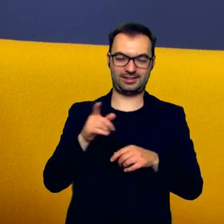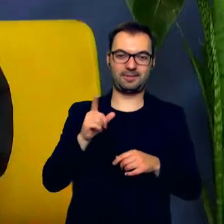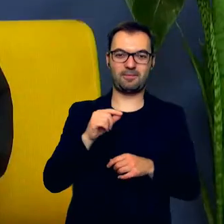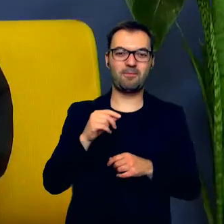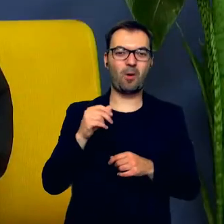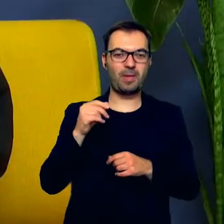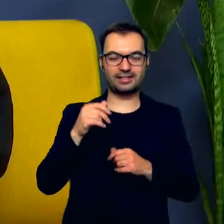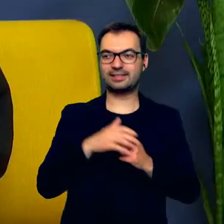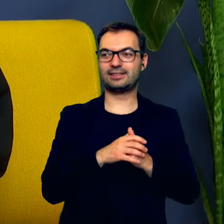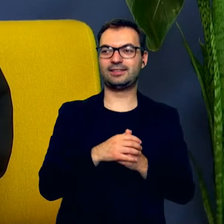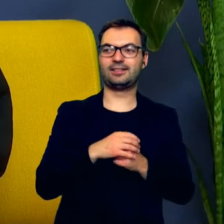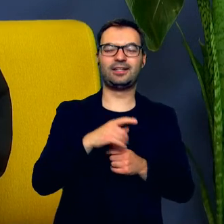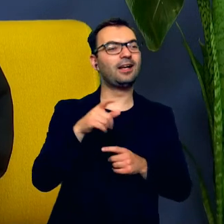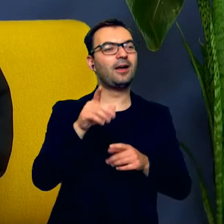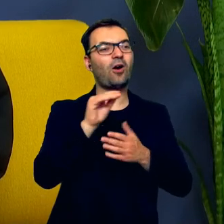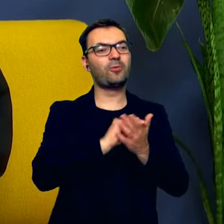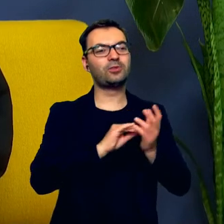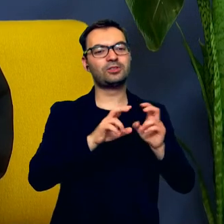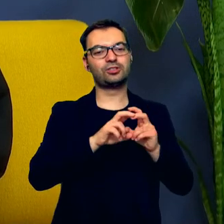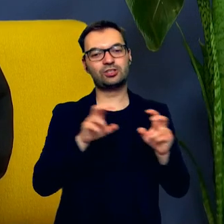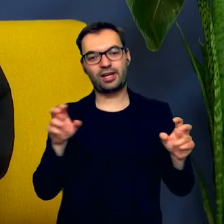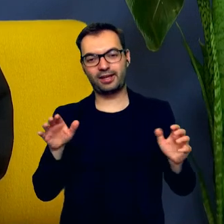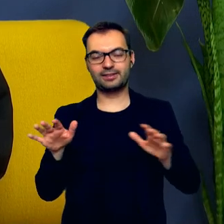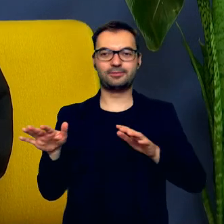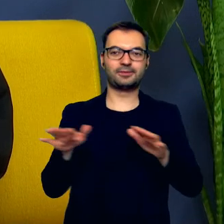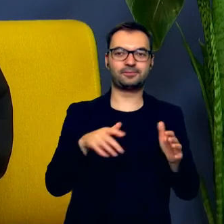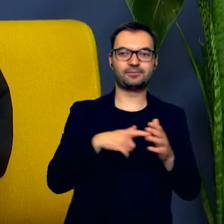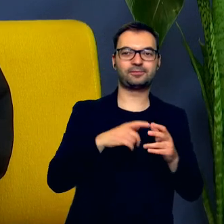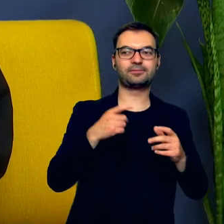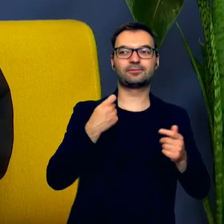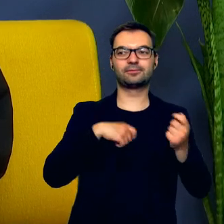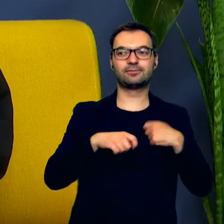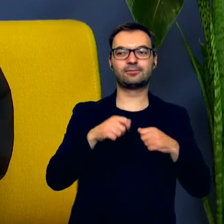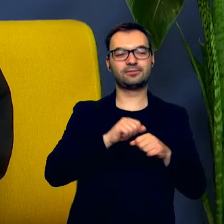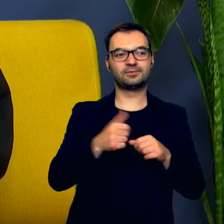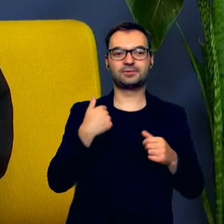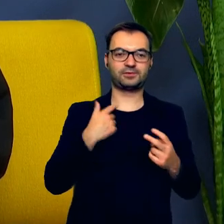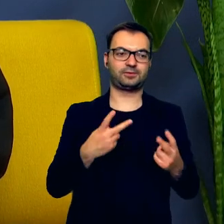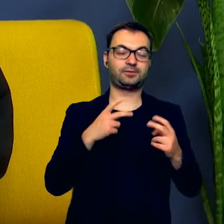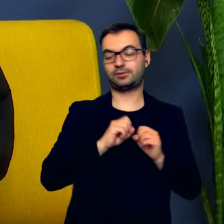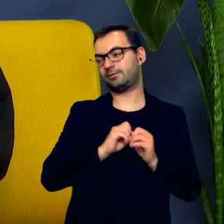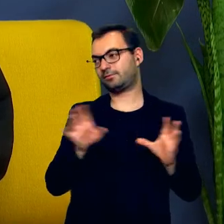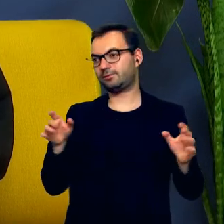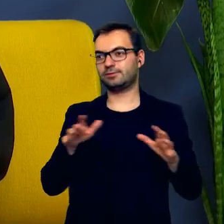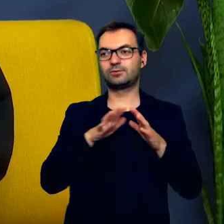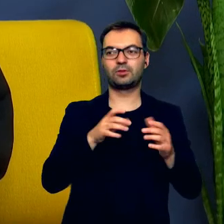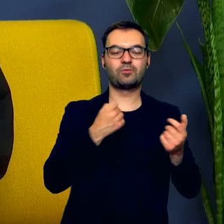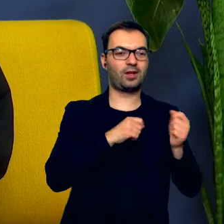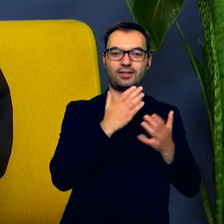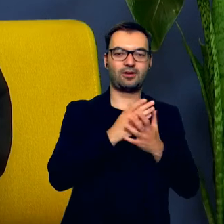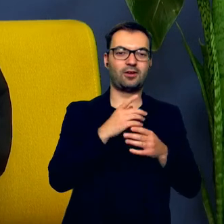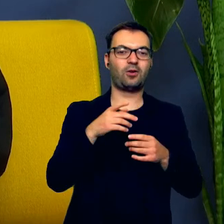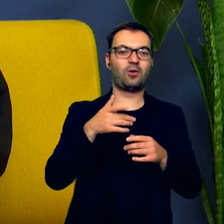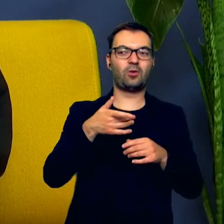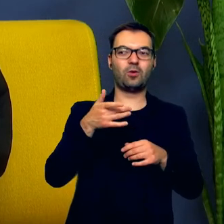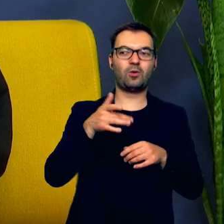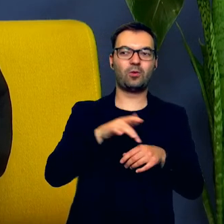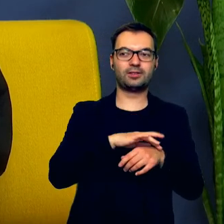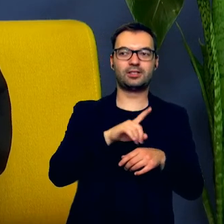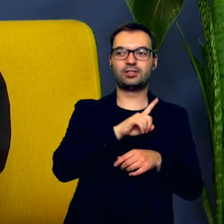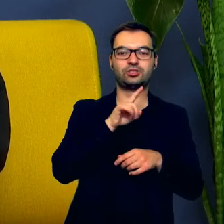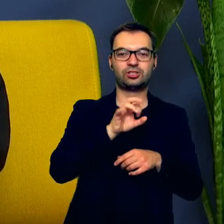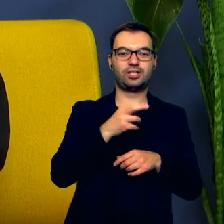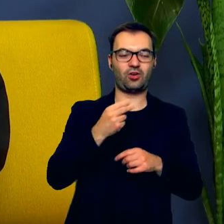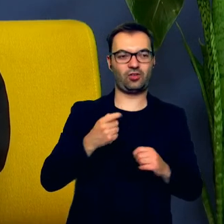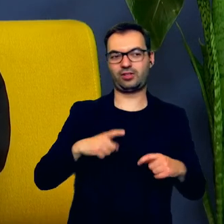też myślę sobie, panie Marku, że pan pisze o czasach i o miejscach, w których ten strój miał znaczenie. Oczywiście. Tam bardzo wielu bohaterów, nie tylko Popielski. Rzechoń trochę